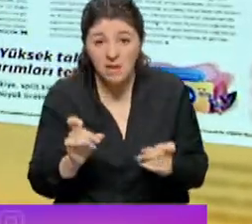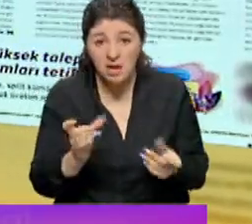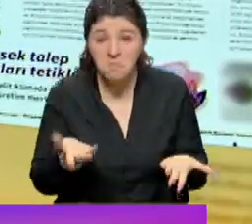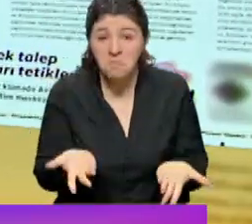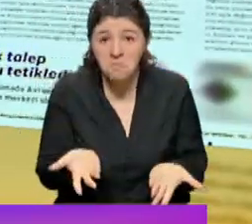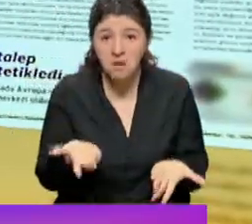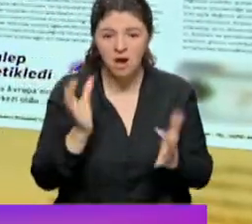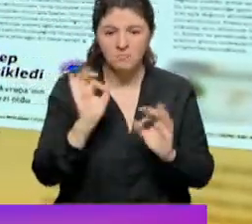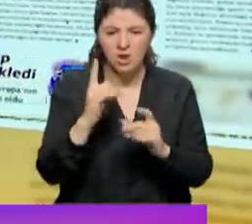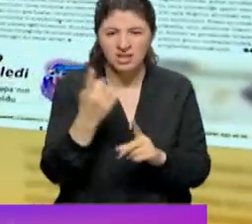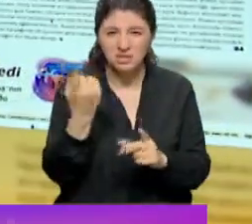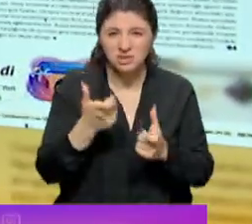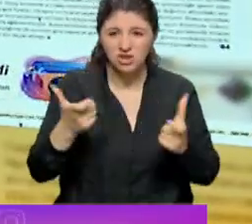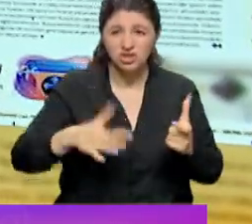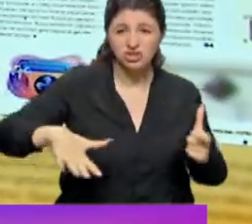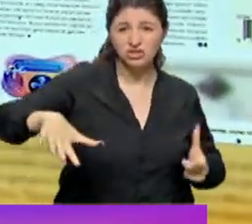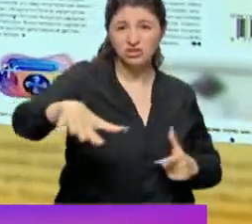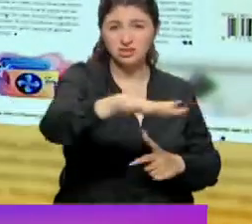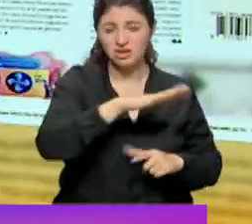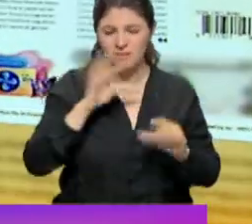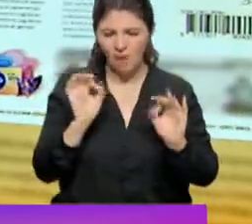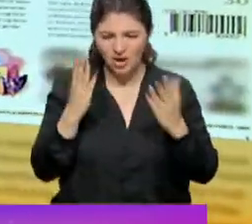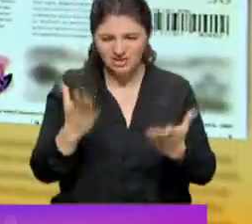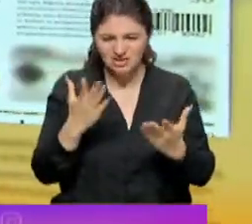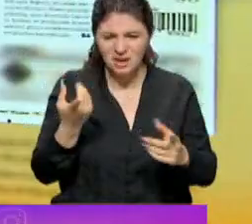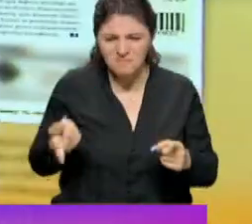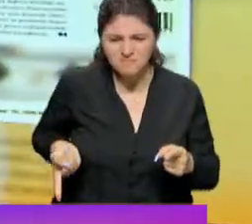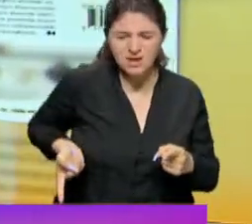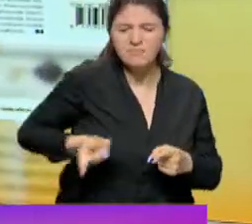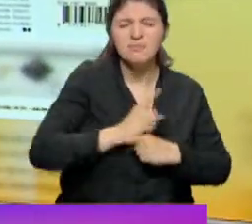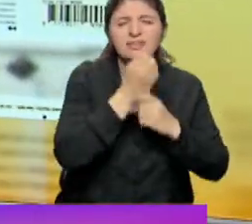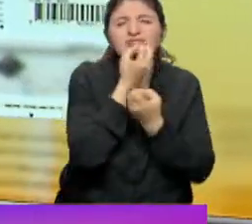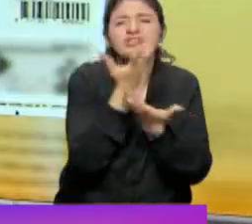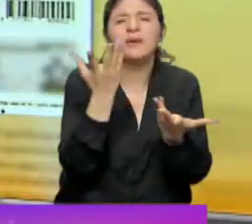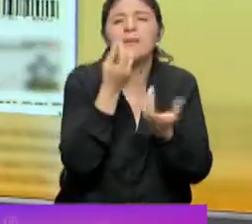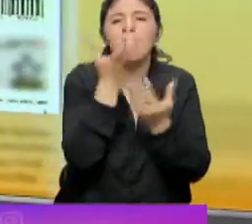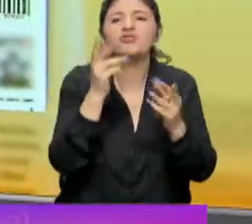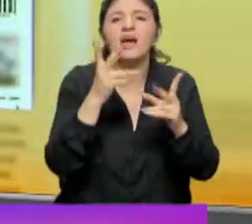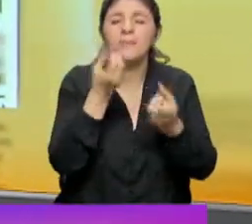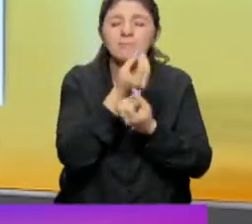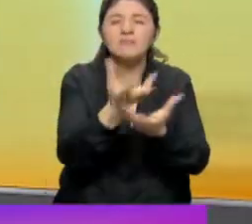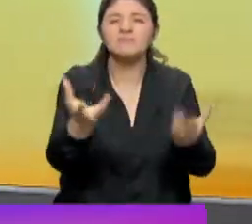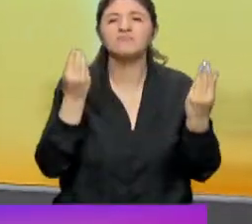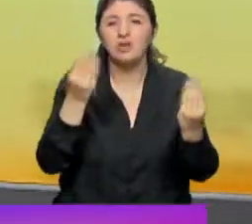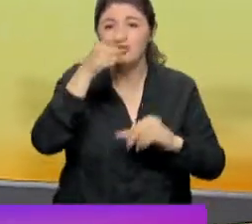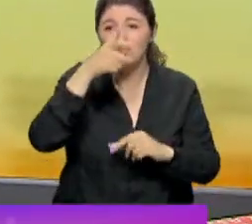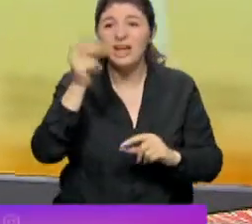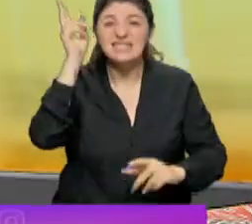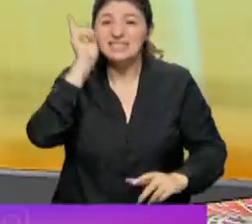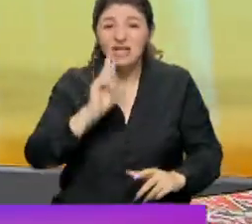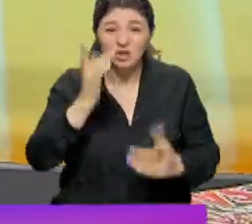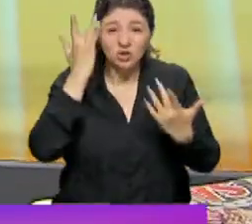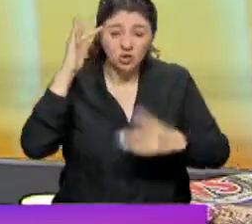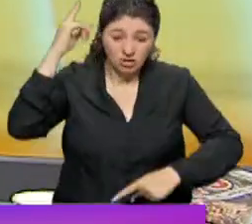mi böylesine geniş bir coğrafyada böylesine Binbir çiçekli bir bahçe gibi Türkiye'de böylesini